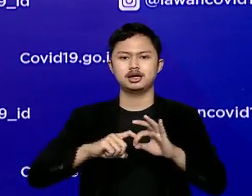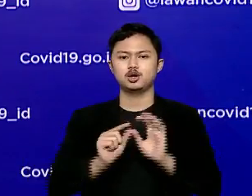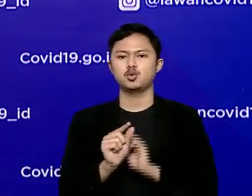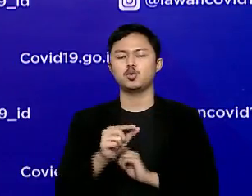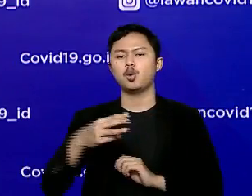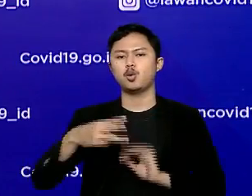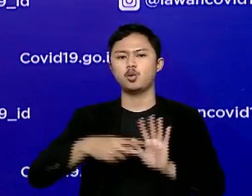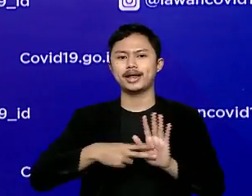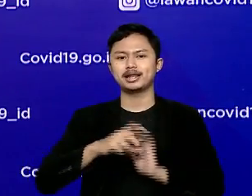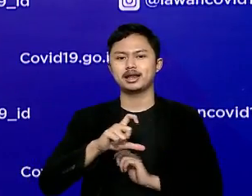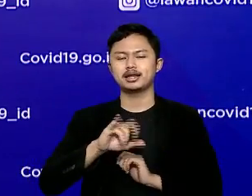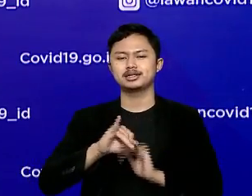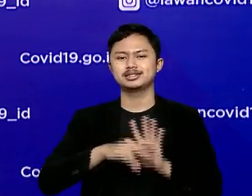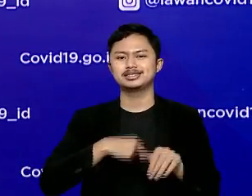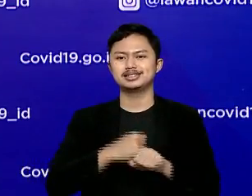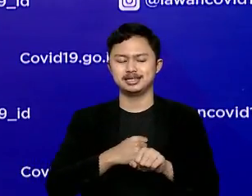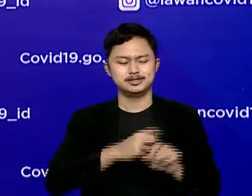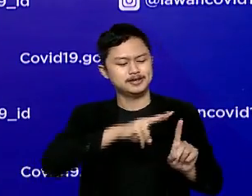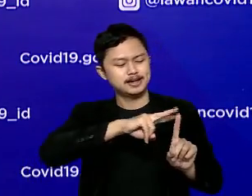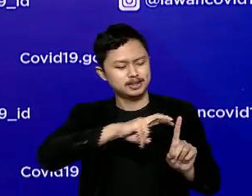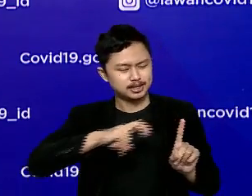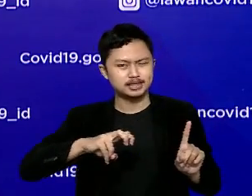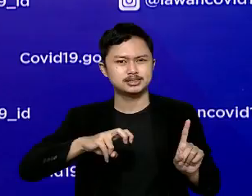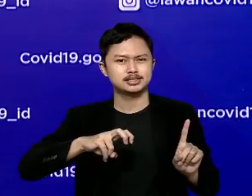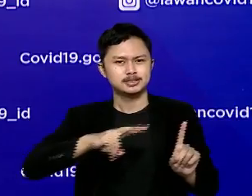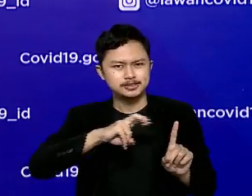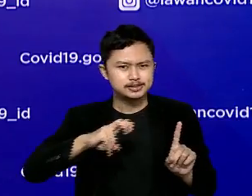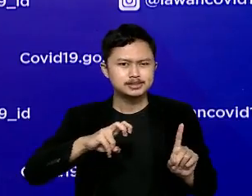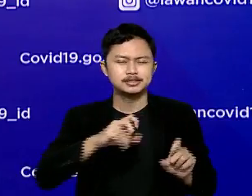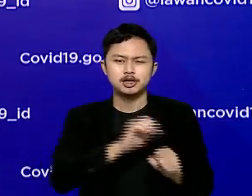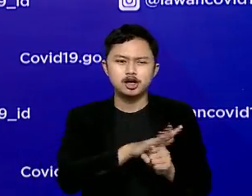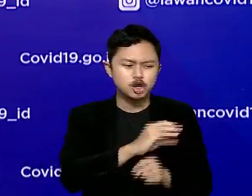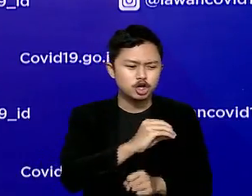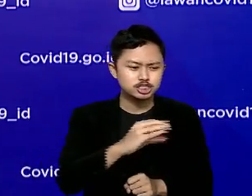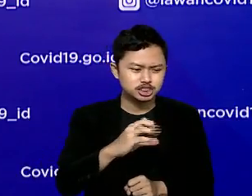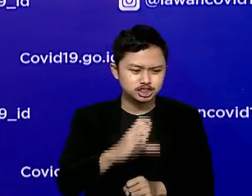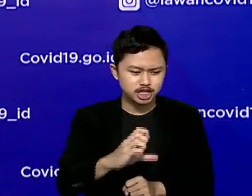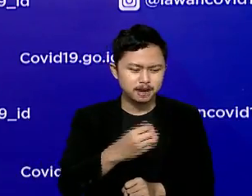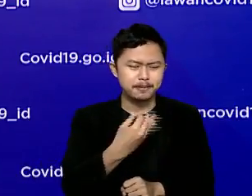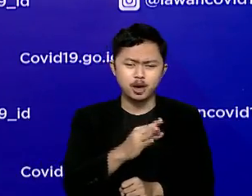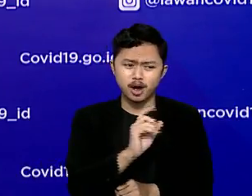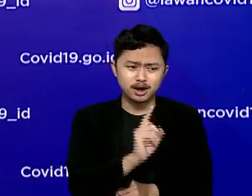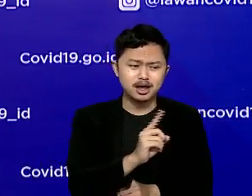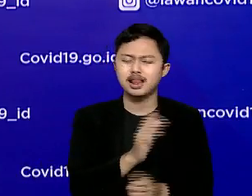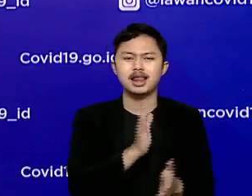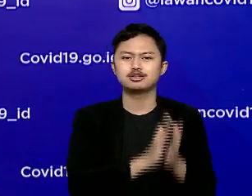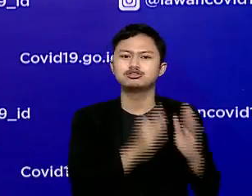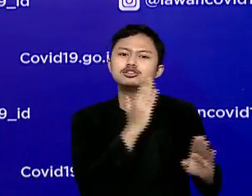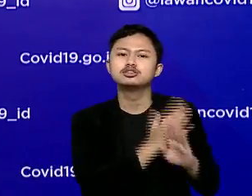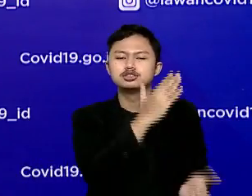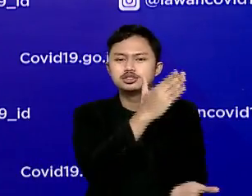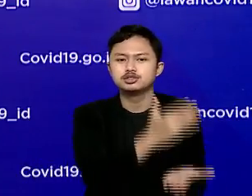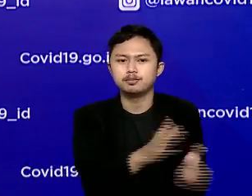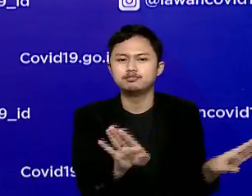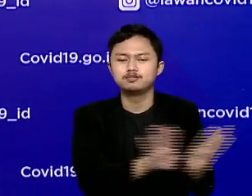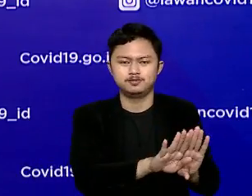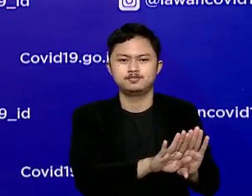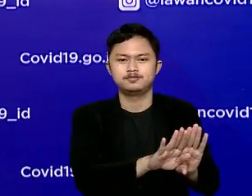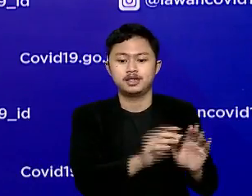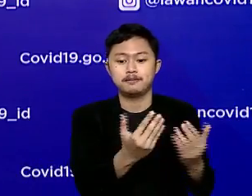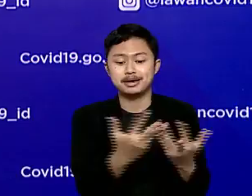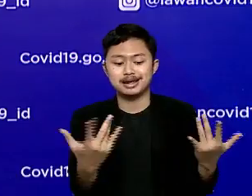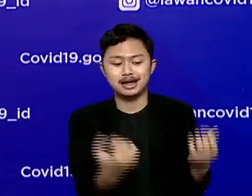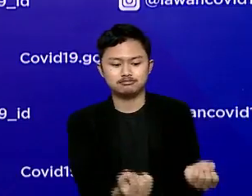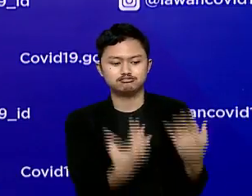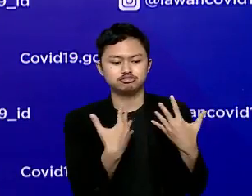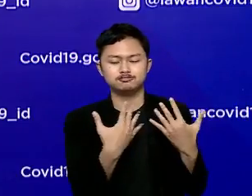negeri untuk deteksi dini kasus Omikron dan mencegah semakin meluasnya di tengah masyarakat. Seiring